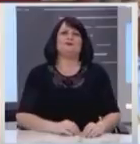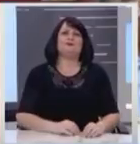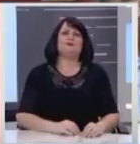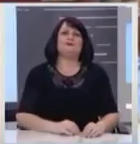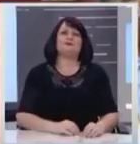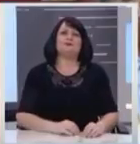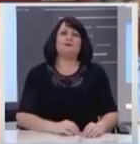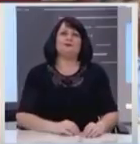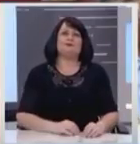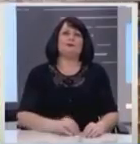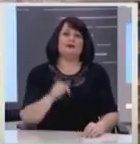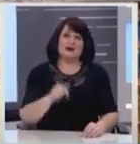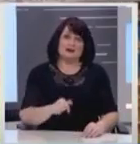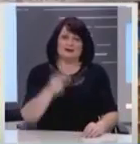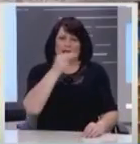Στο πλαίσιο αυτό,